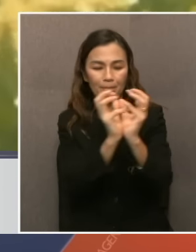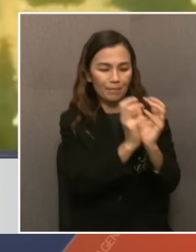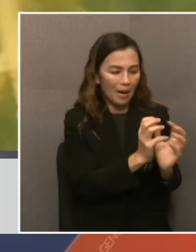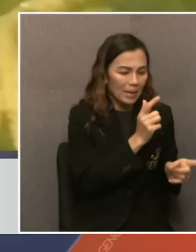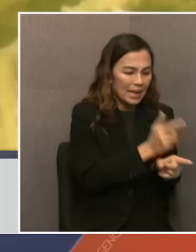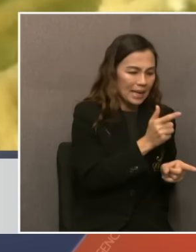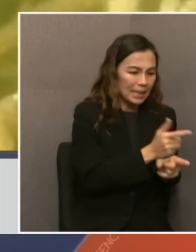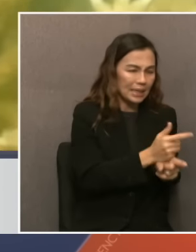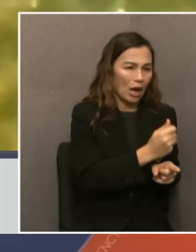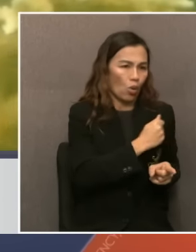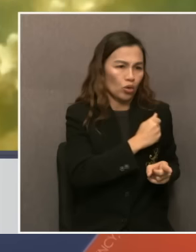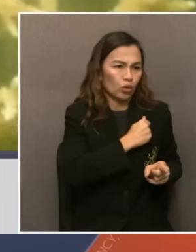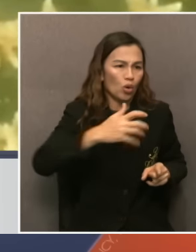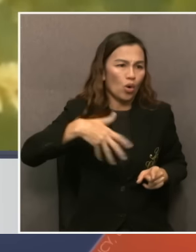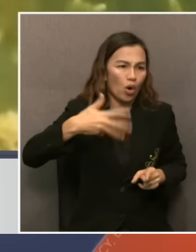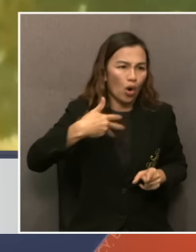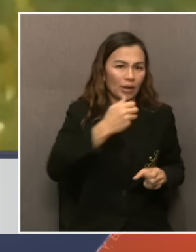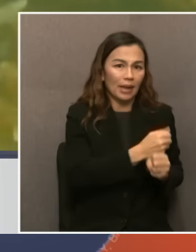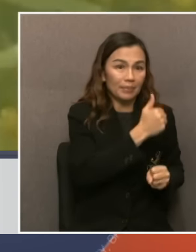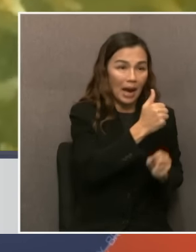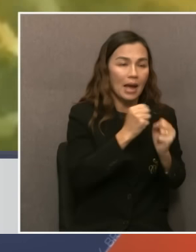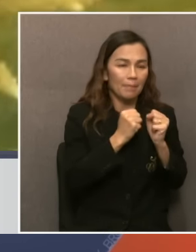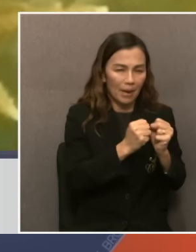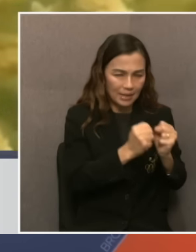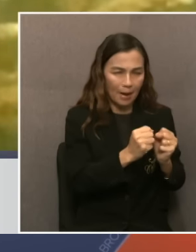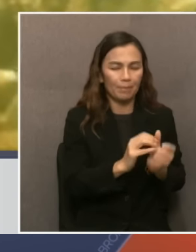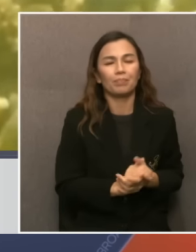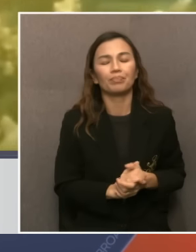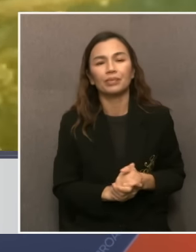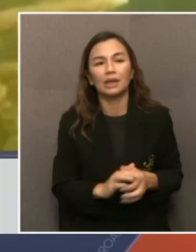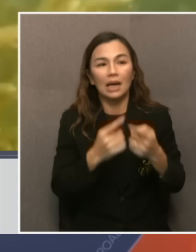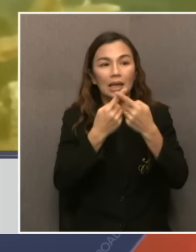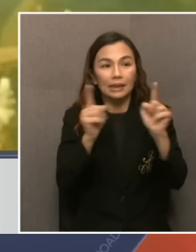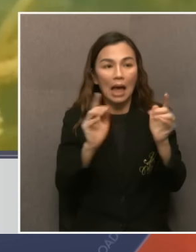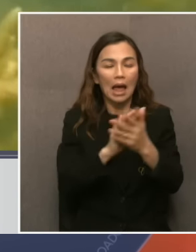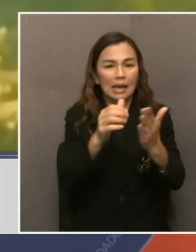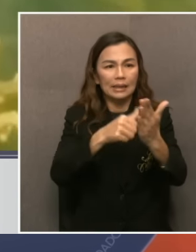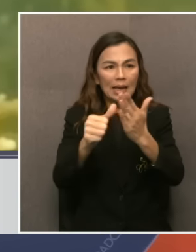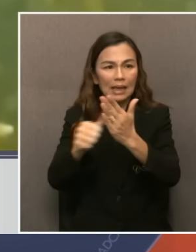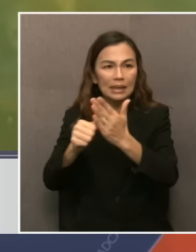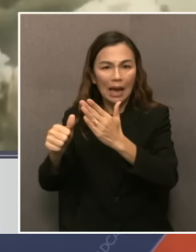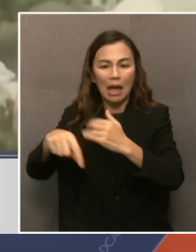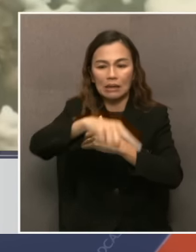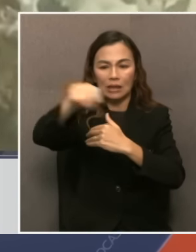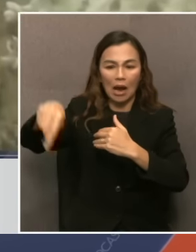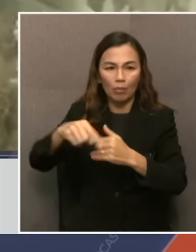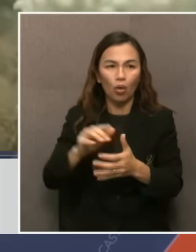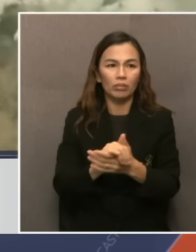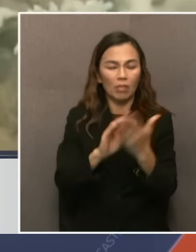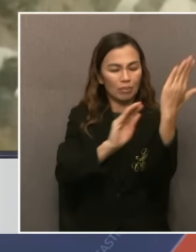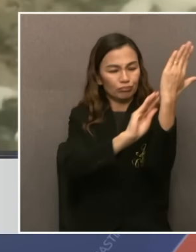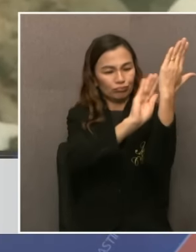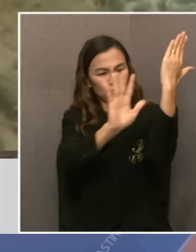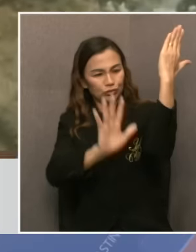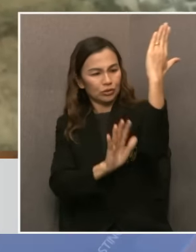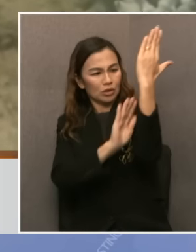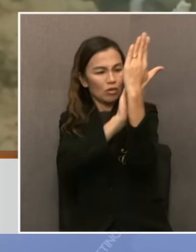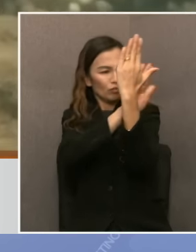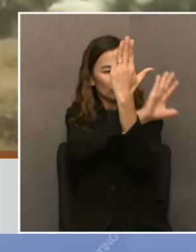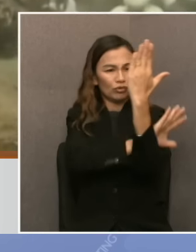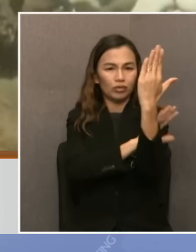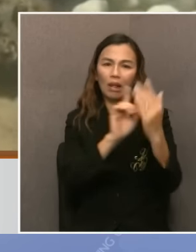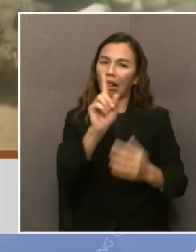นความร้อนได้มากขึ้นอันนั้นเราก็พยายามอยู่แต่คือถ้าเกิดเราจะไปแก้ไขกับปัญหาทั้งประเทศปะการังเกือบ200ตารางกิโลเมตรเนี่ยเ